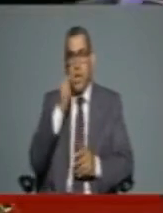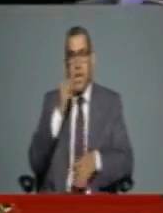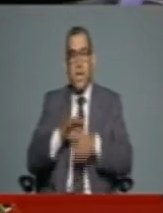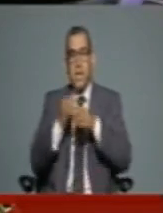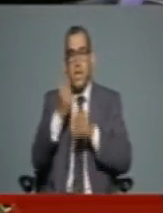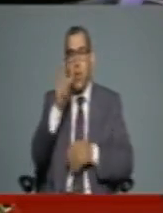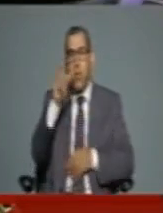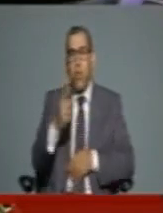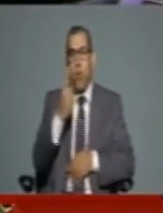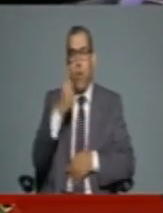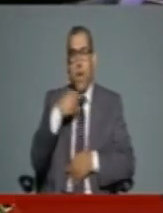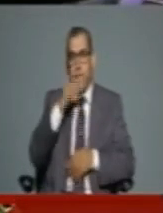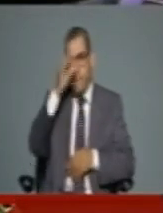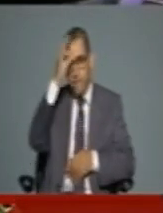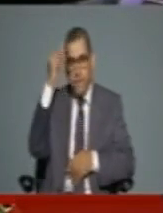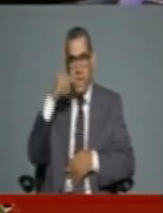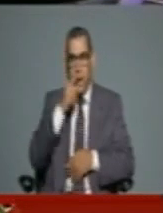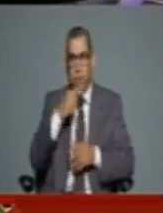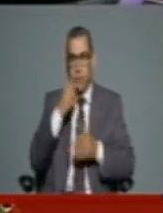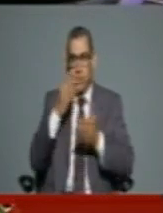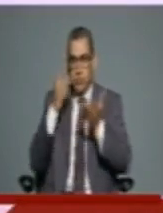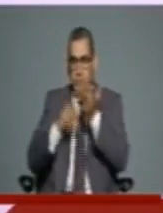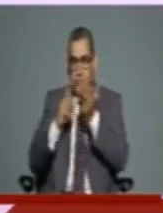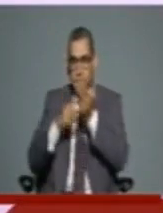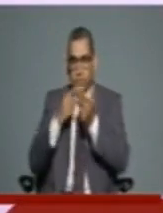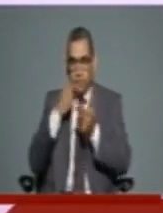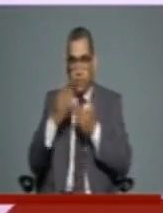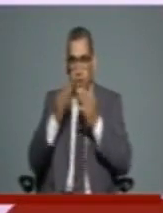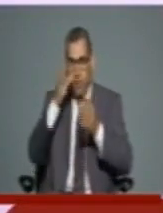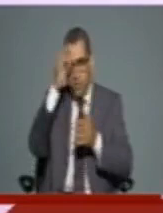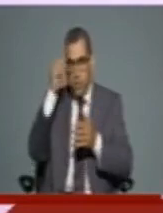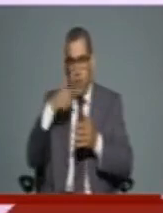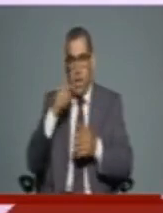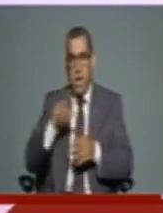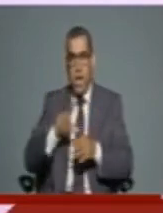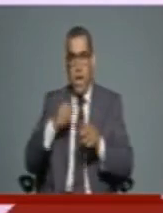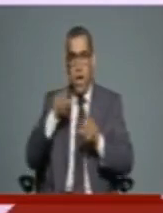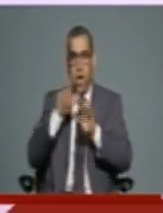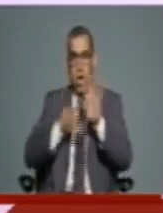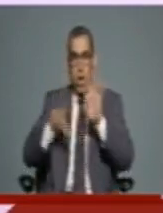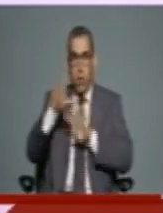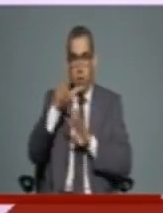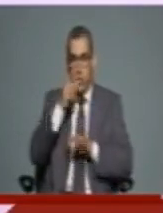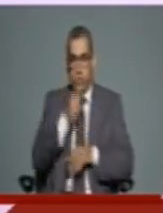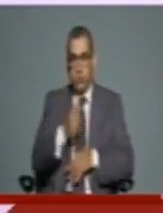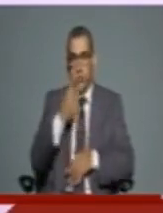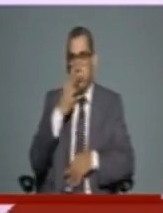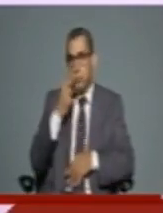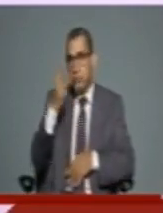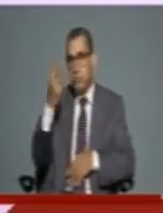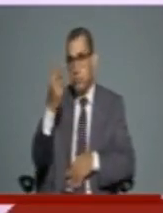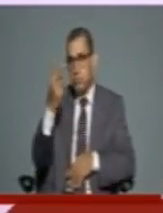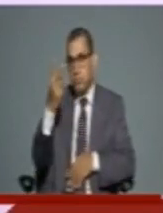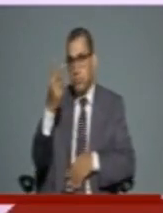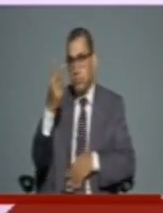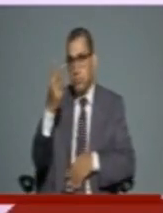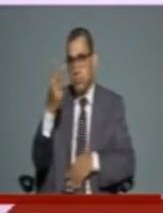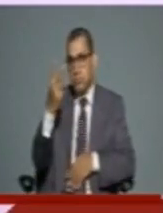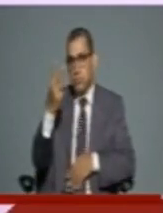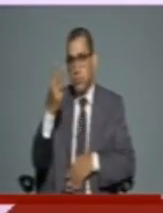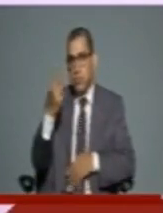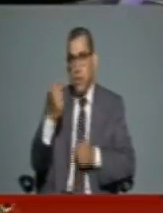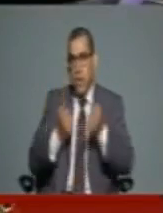الأمثلة اللي اتقالت، دولة رئيس الوزراء وهو بيبص على المرور